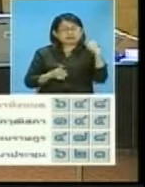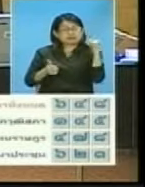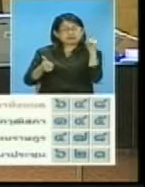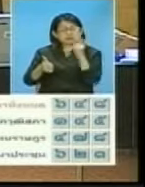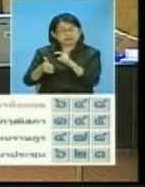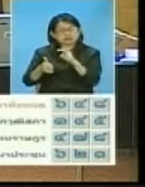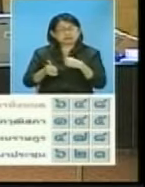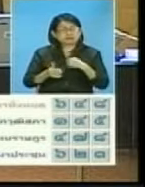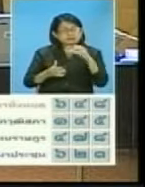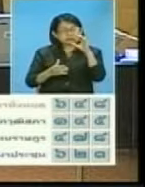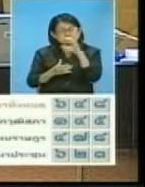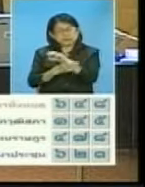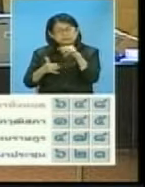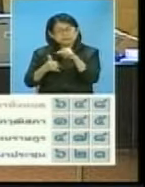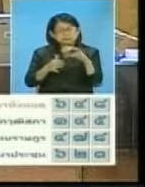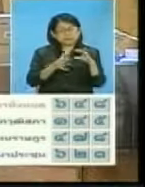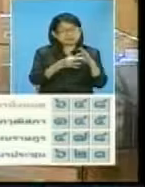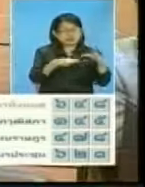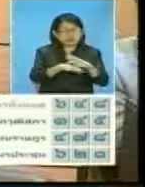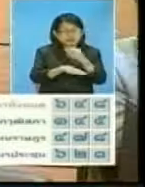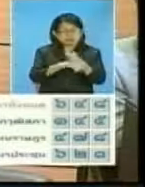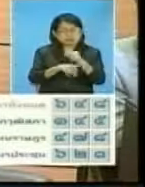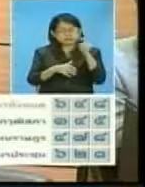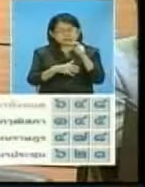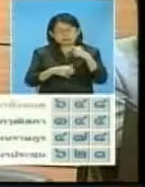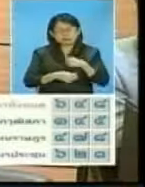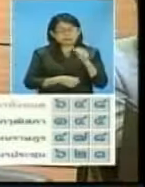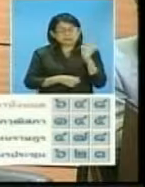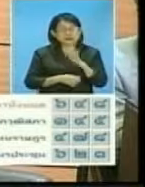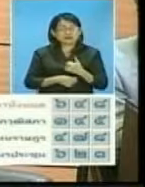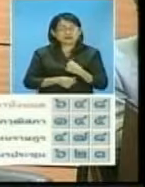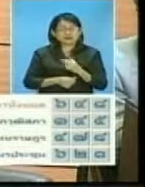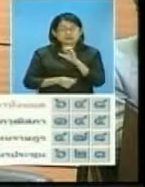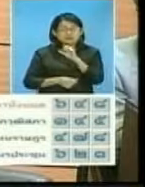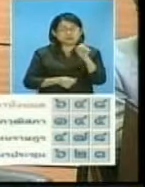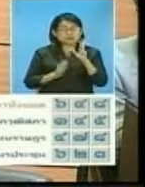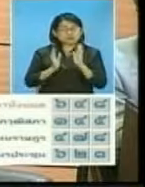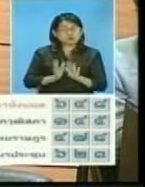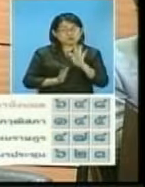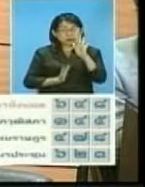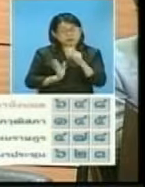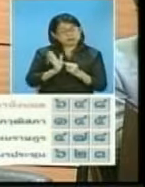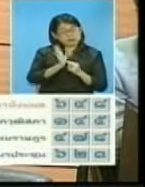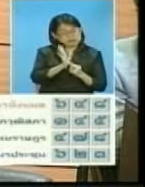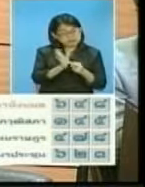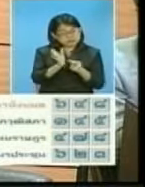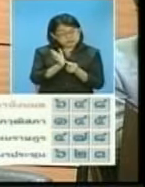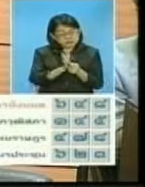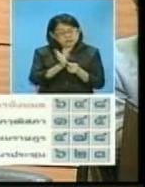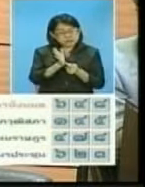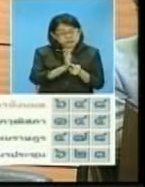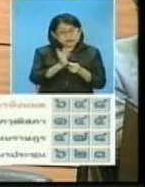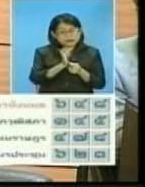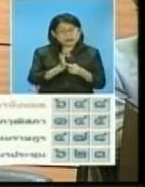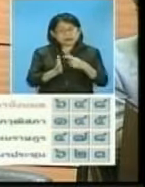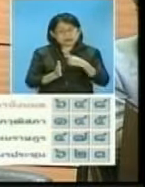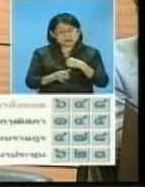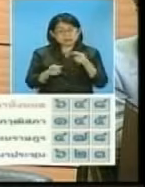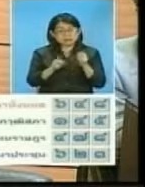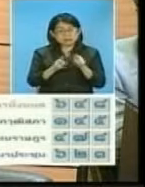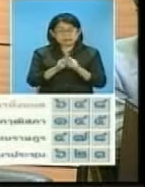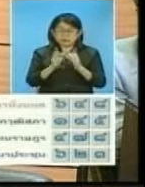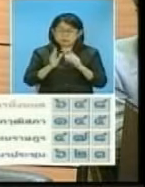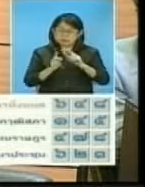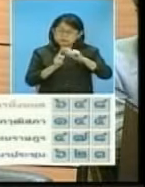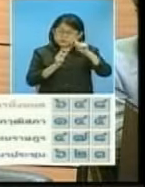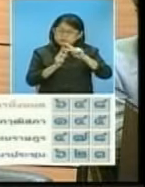างการเมืองพวกกับผม 4-5 คนนะฮะคือผู้แปรยติเมื่อเราไปยื่นแปรยติวันนั้นนะผมไปเป็นคนรู้สึกคนที่